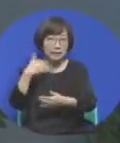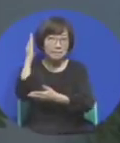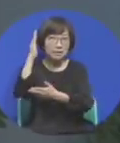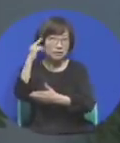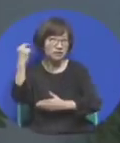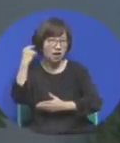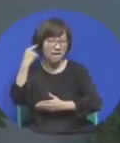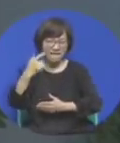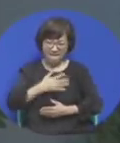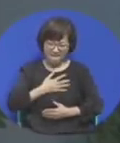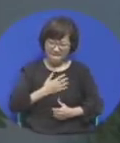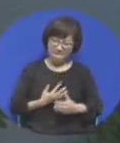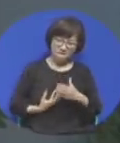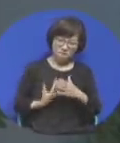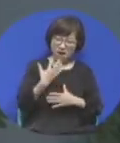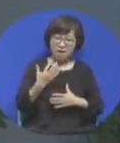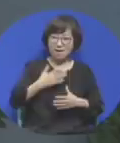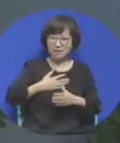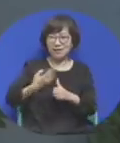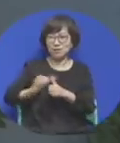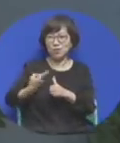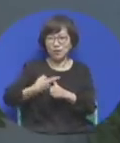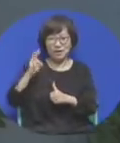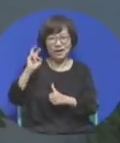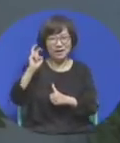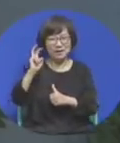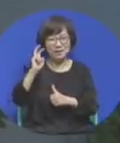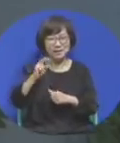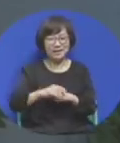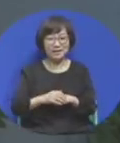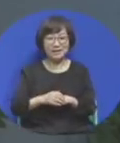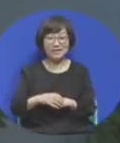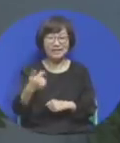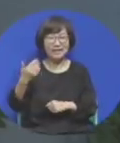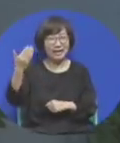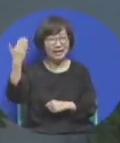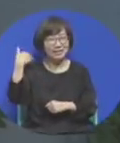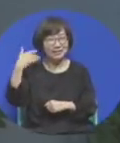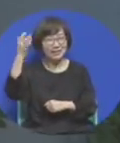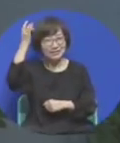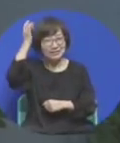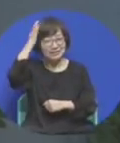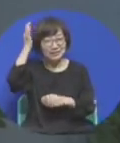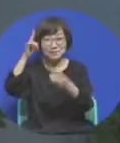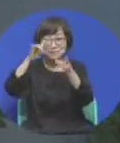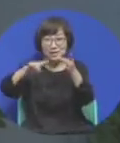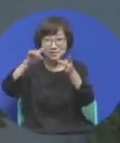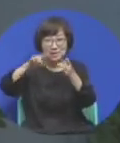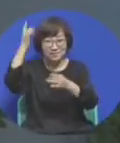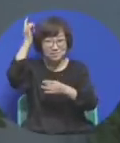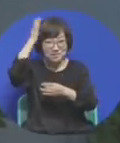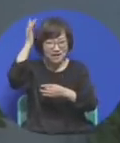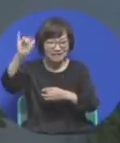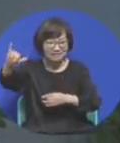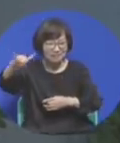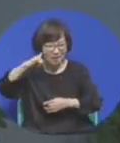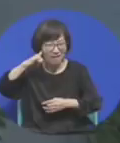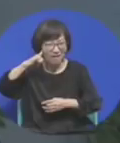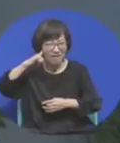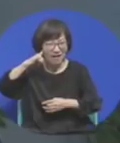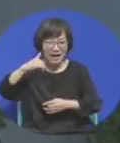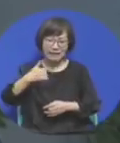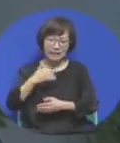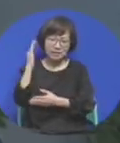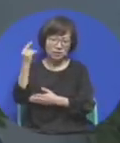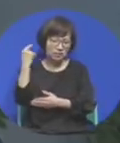again curse me and criticize me. 아마 그래서 전에 아마 스님 한 분이 저기 전화를 하지 않았나 그렇죠. I think that's why in the past this one Buddhist monk